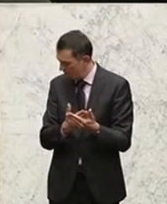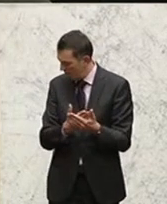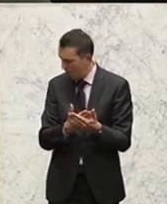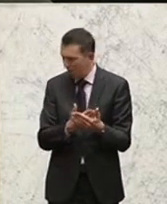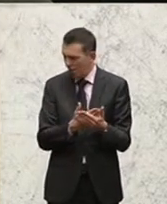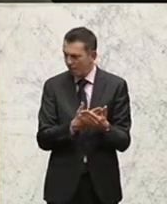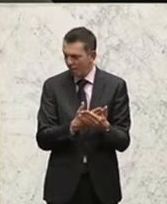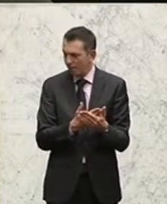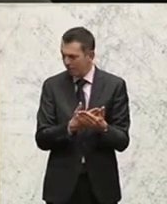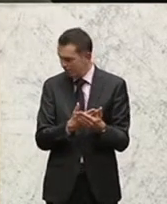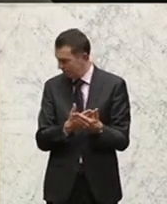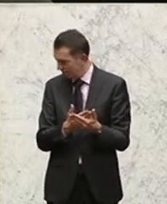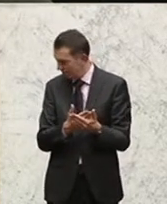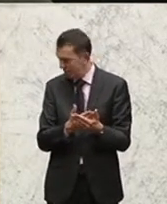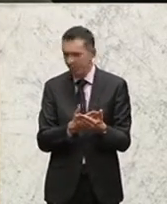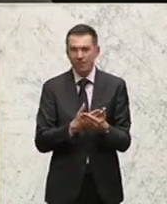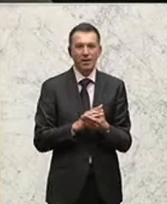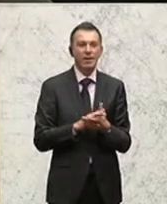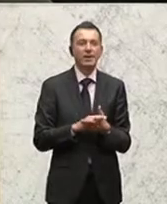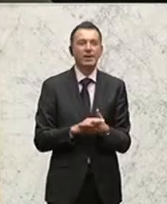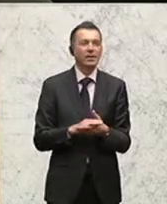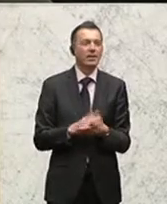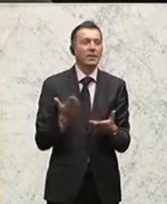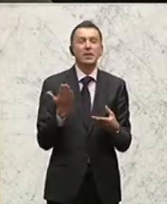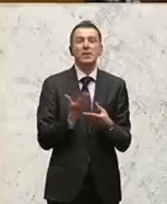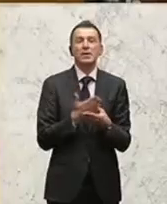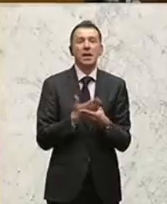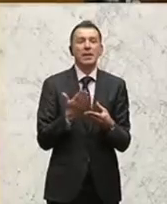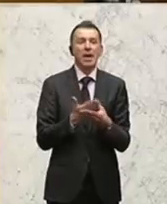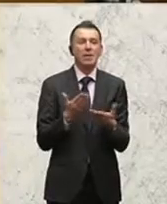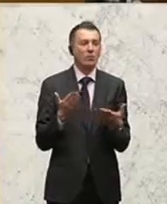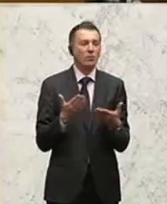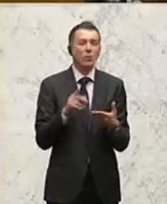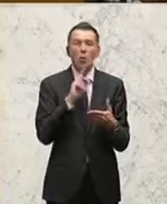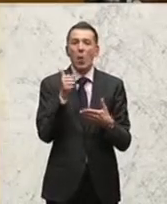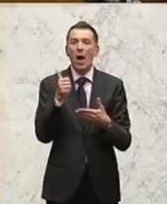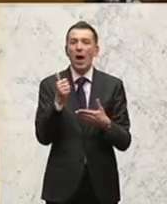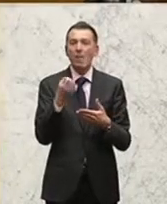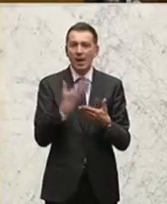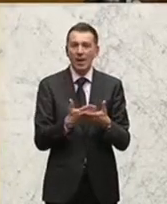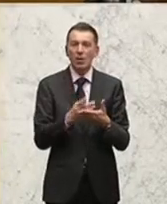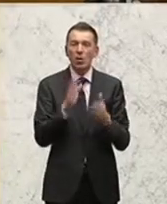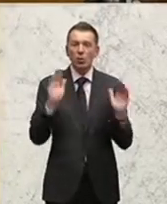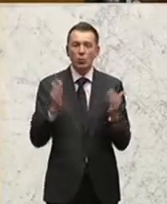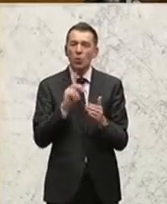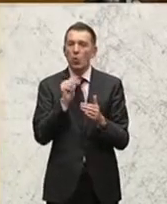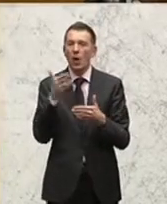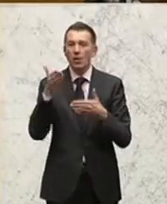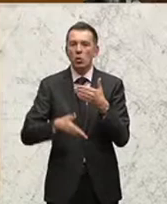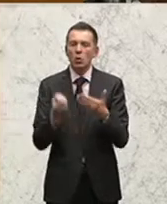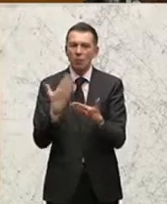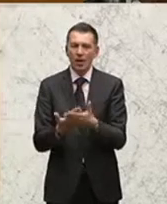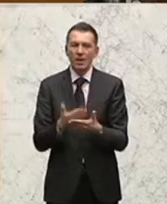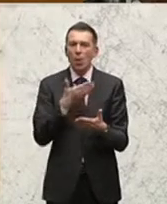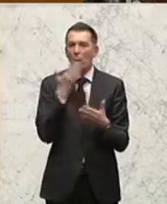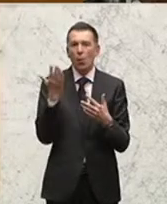Berichtsaktenversendung in einem erheblichen Ausmaß herabgesetzt wird, dass also nur mehr ein Schlussbericht, aber keine Zwischenberichte mehr gegeben